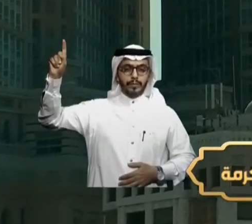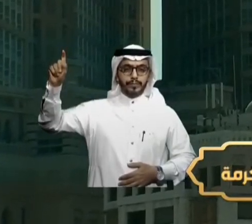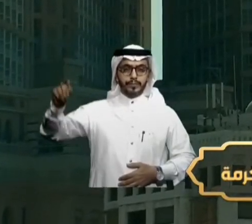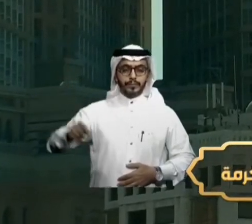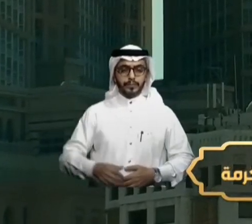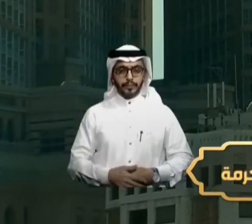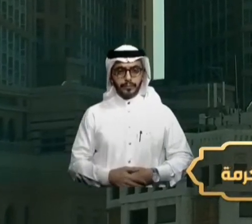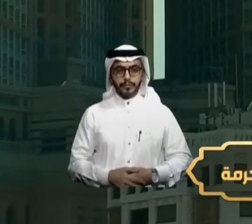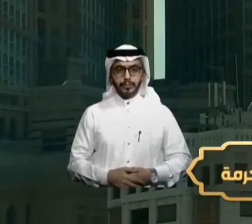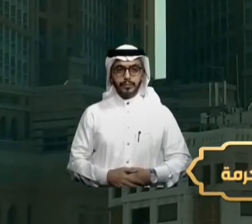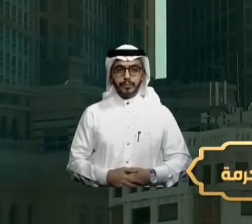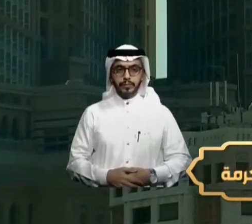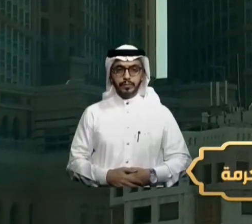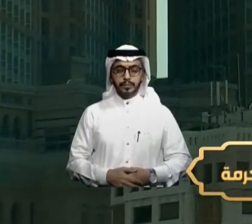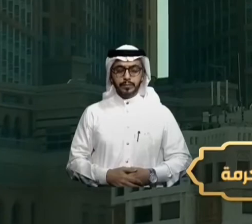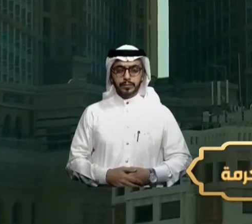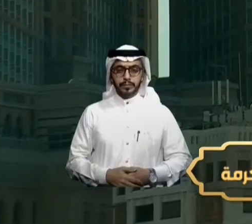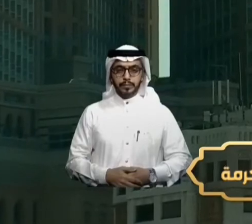الله،